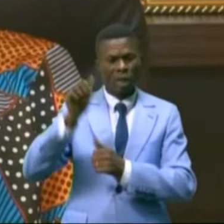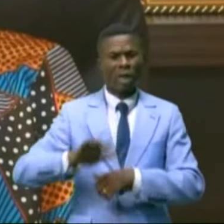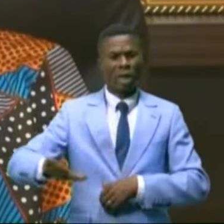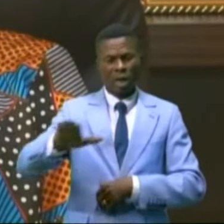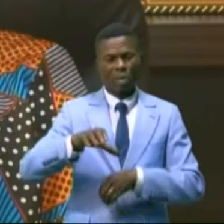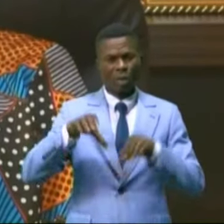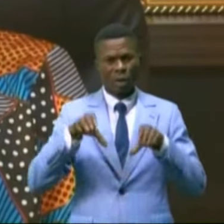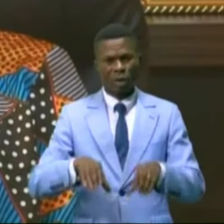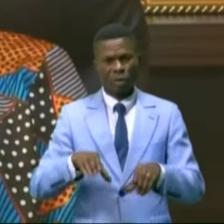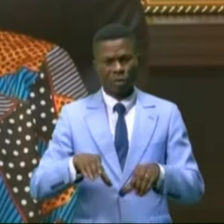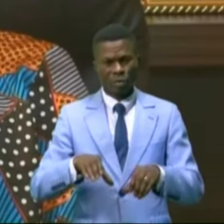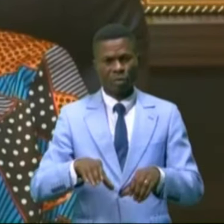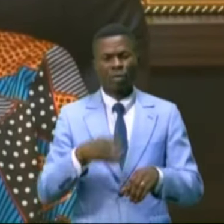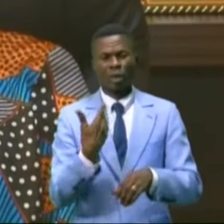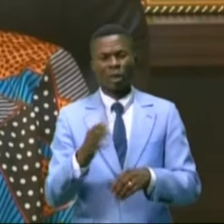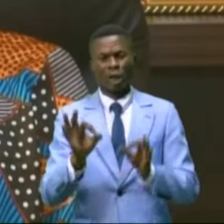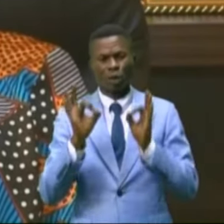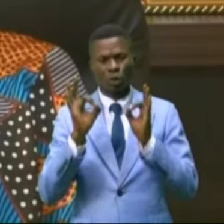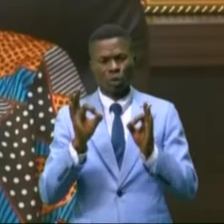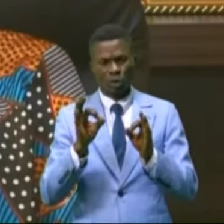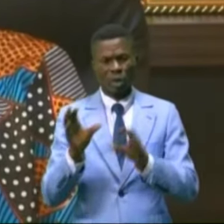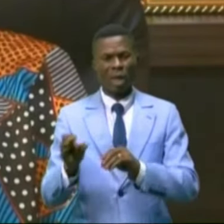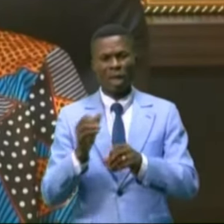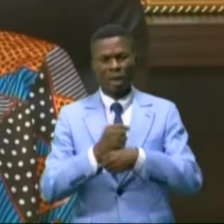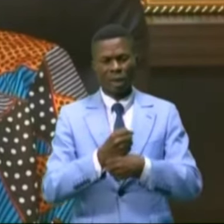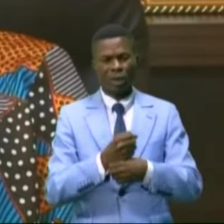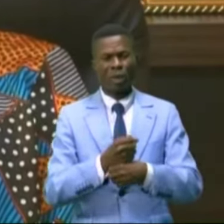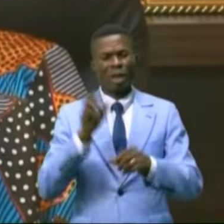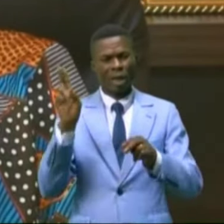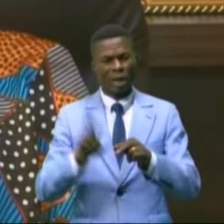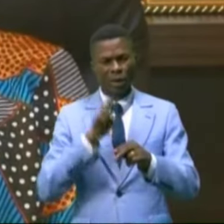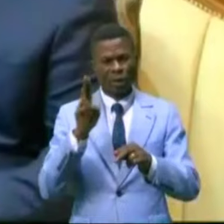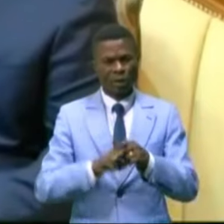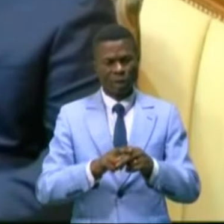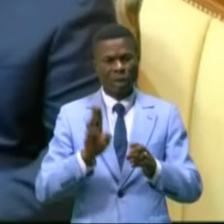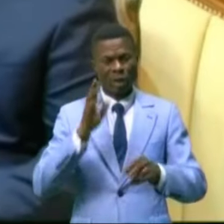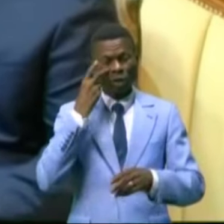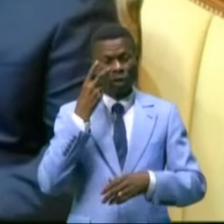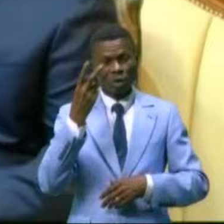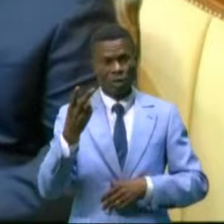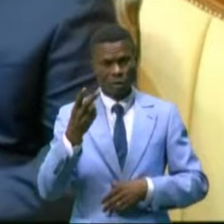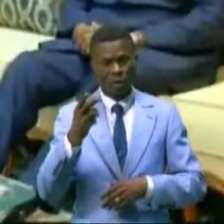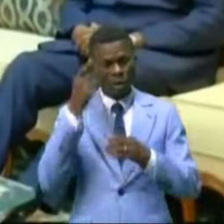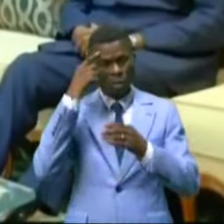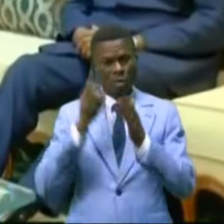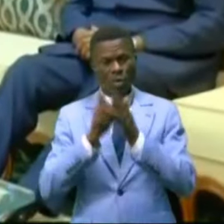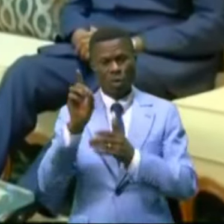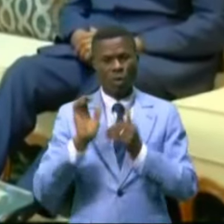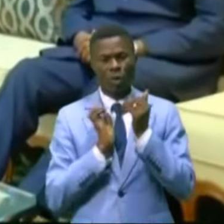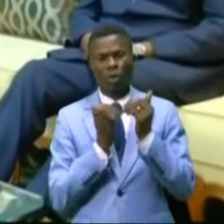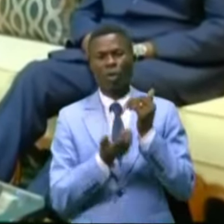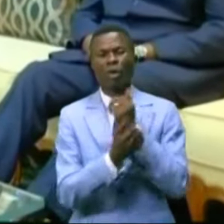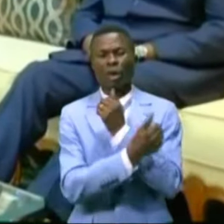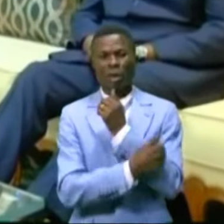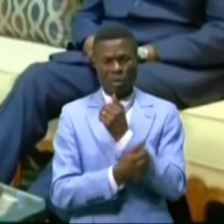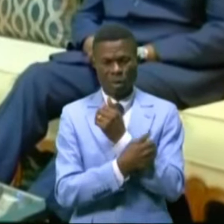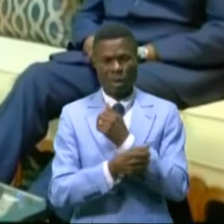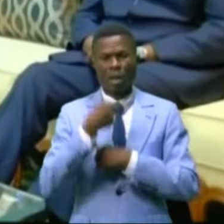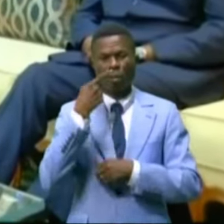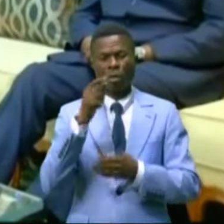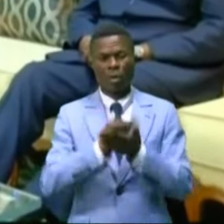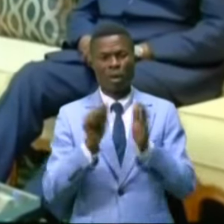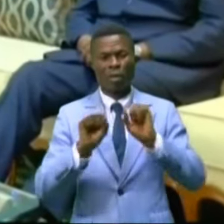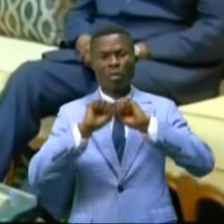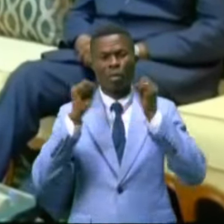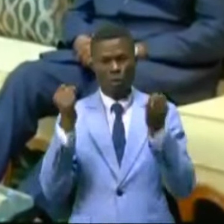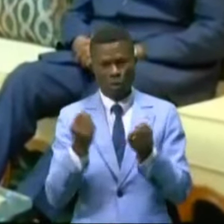pays par des nouvelles réformes par la mise en placee par l'application de sa vision pour le développement de notre pays elle a parlé du